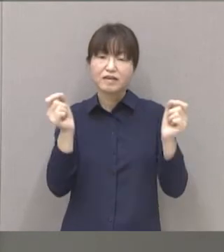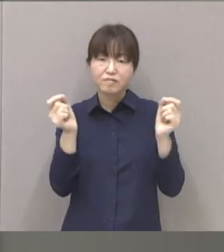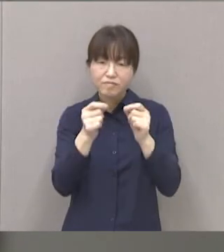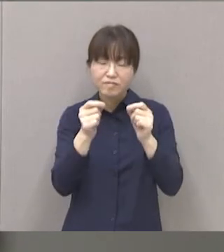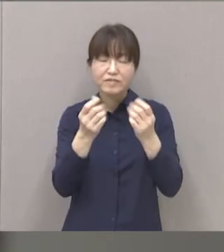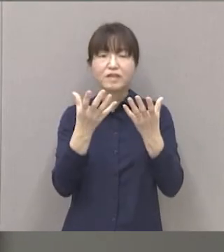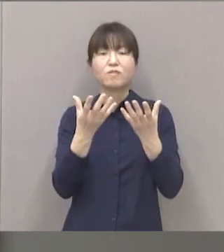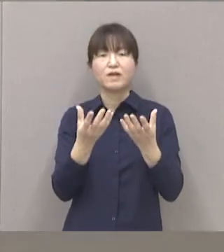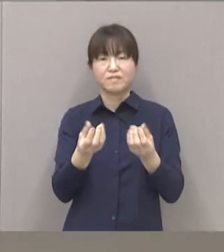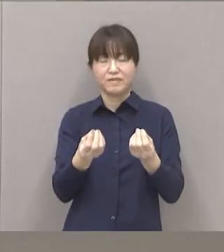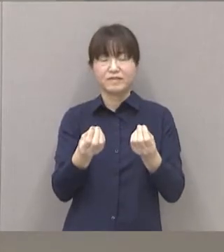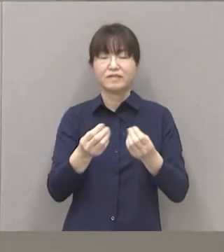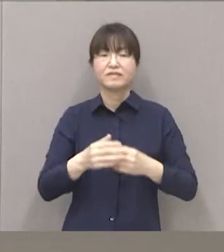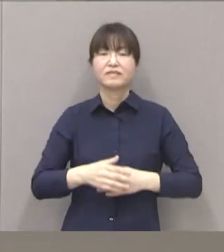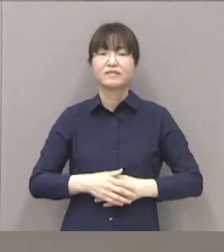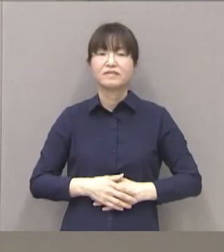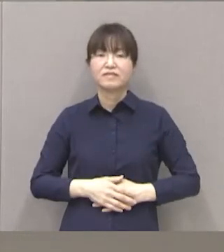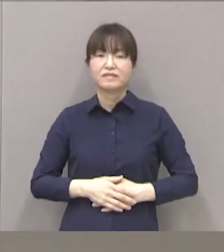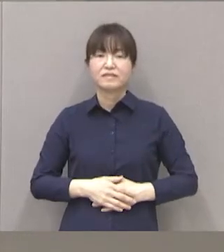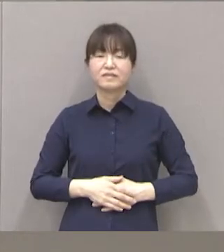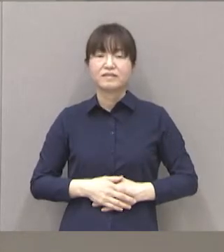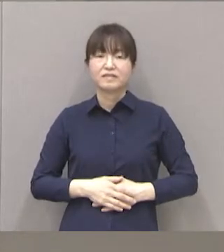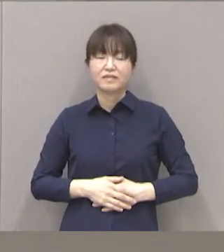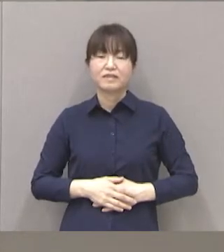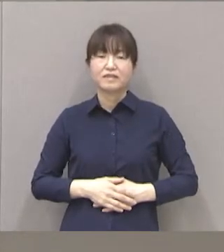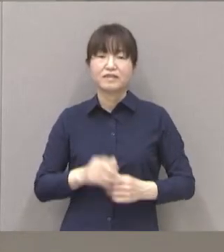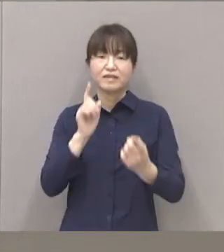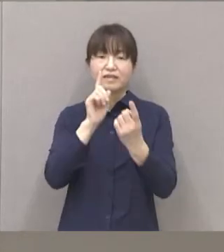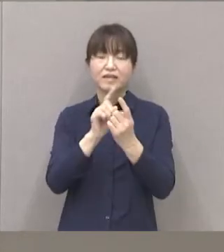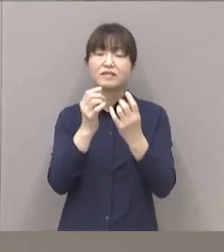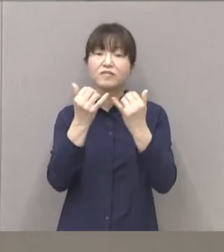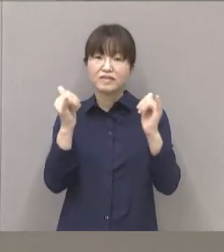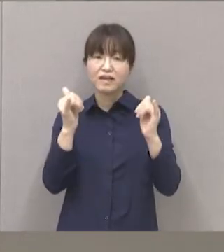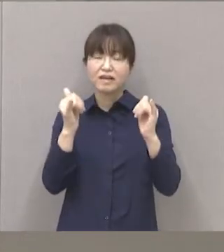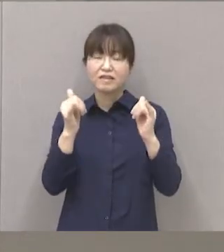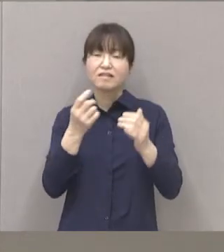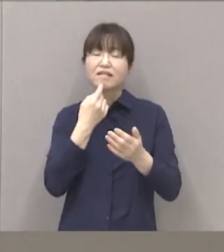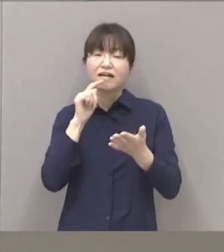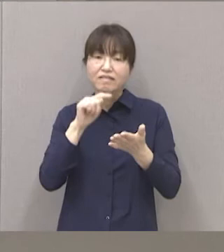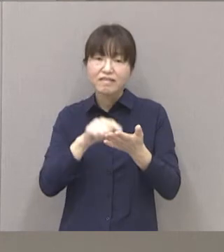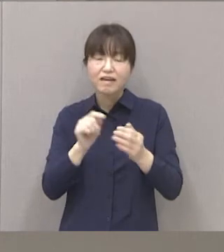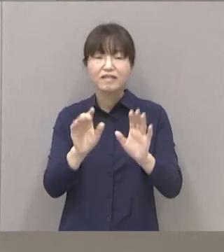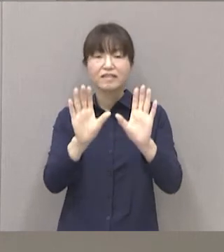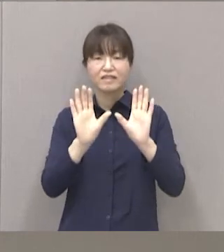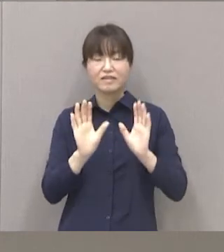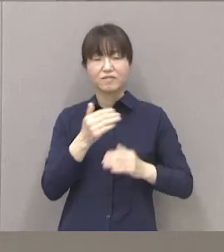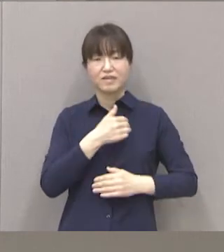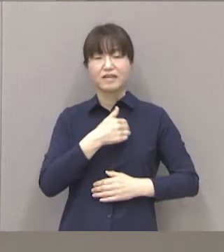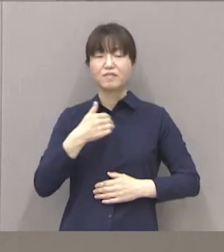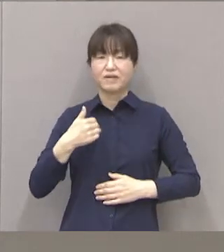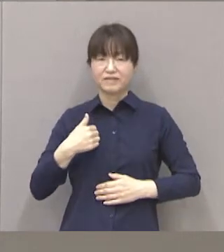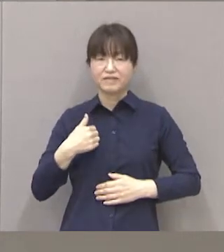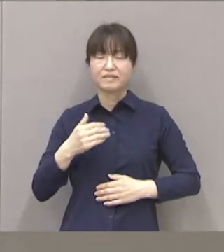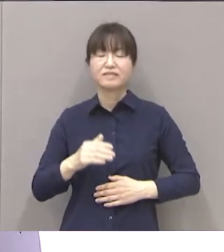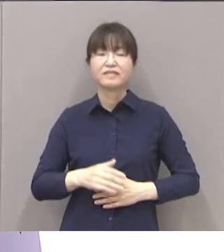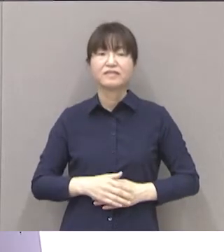です対称の形であれば気軽に受けられる検診です